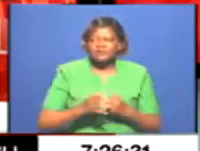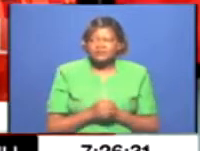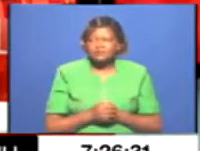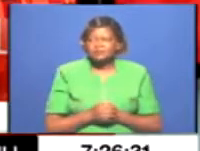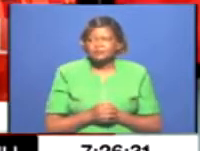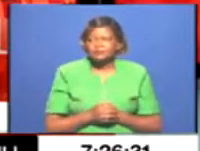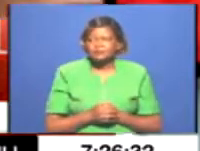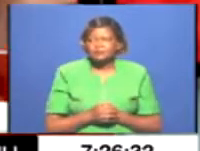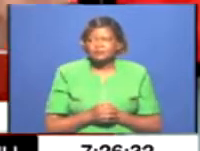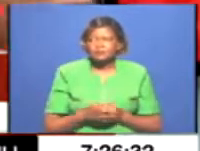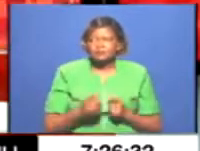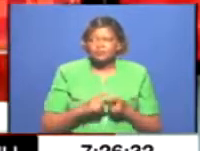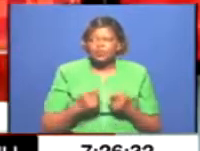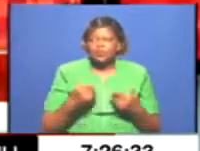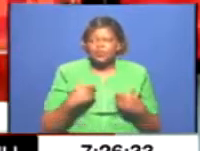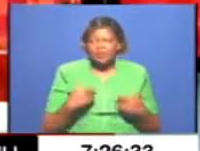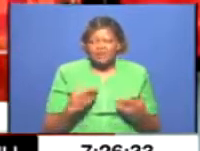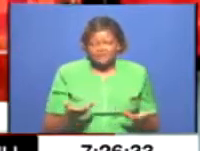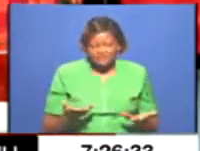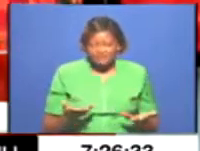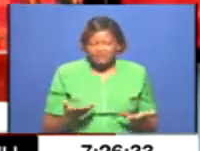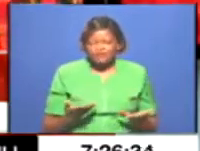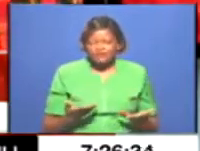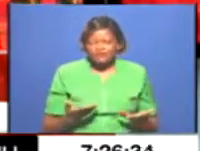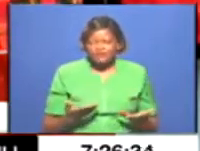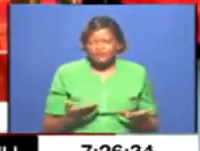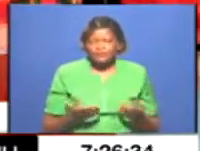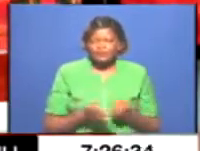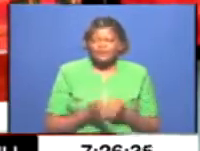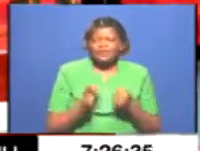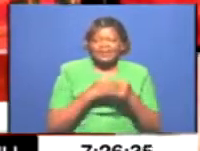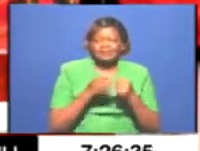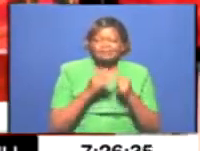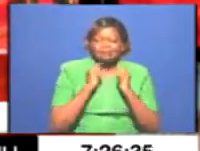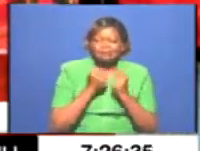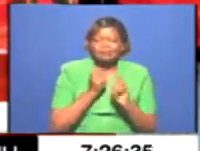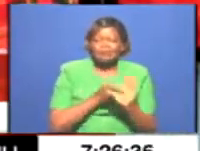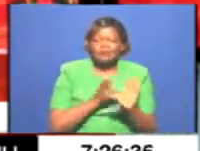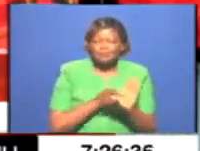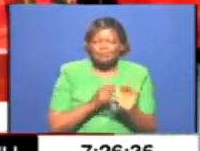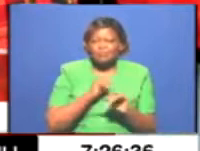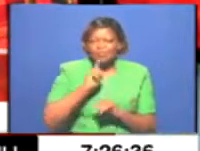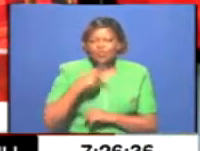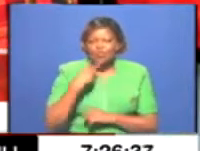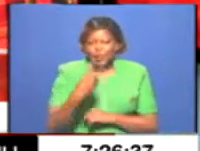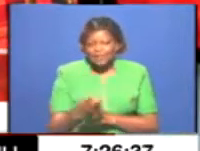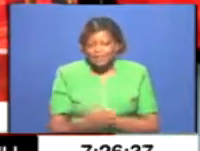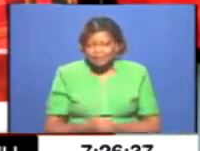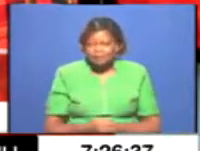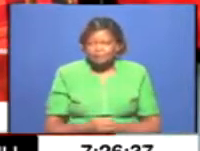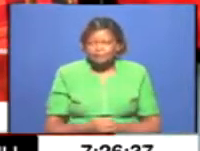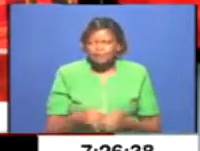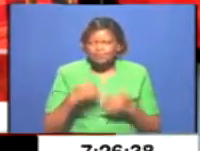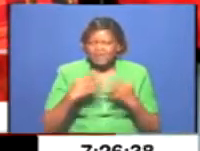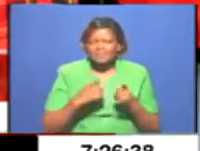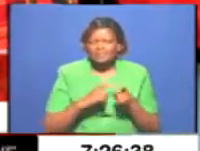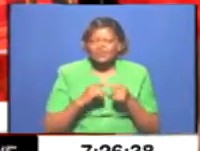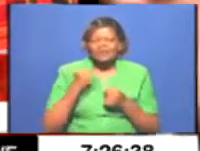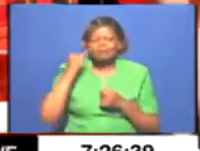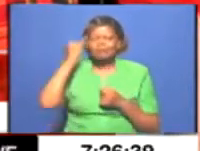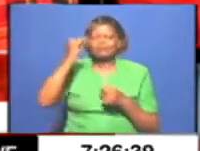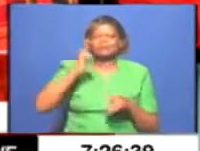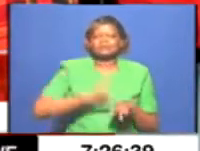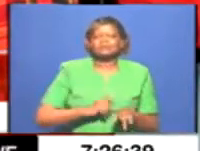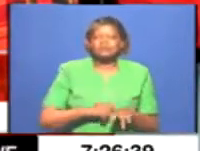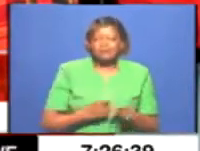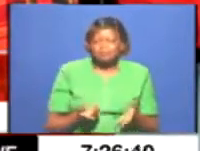and we are going to have 80 teams participating and about 1,200 players. You can now imagine when you